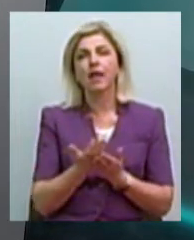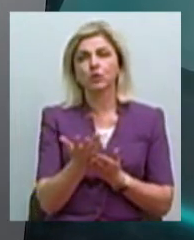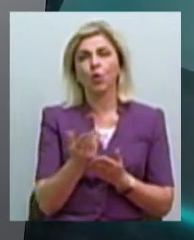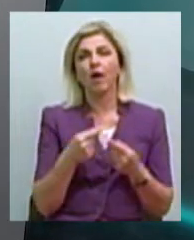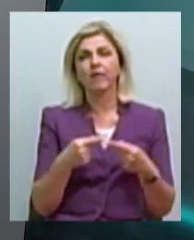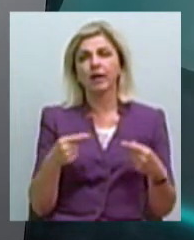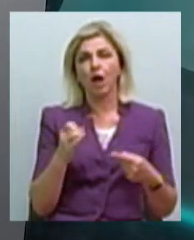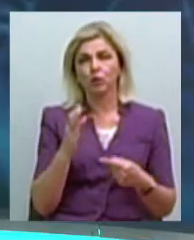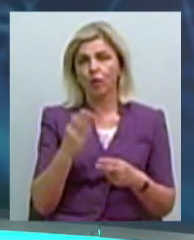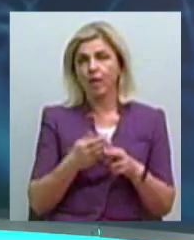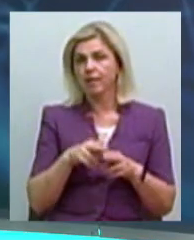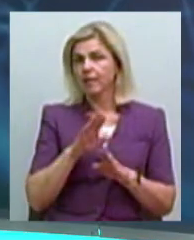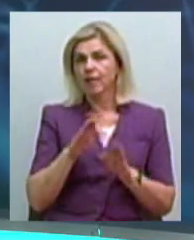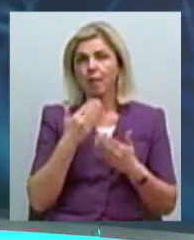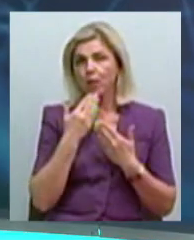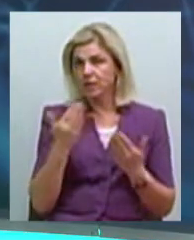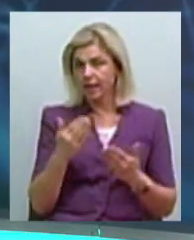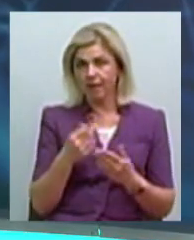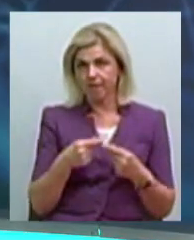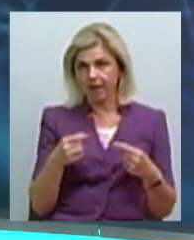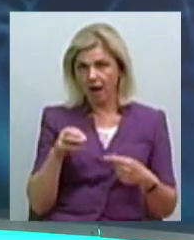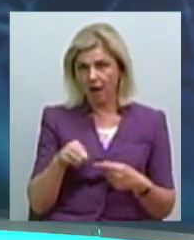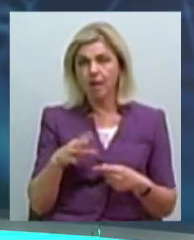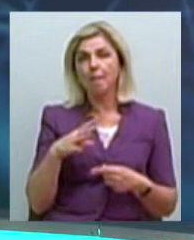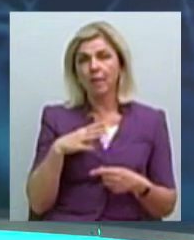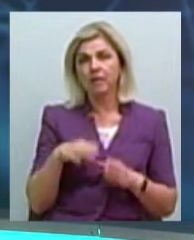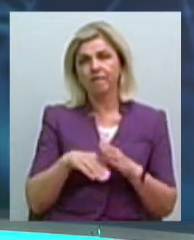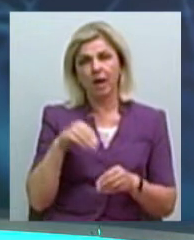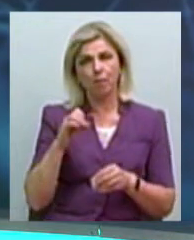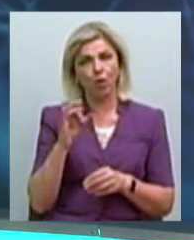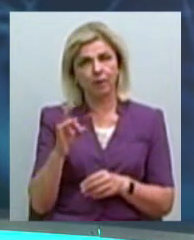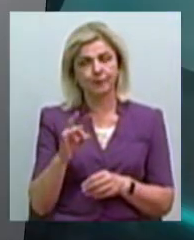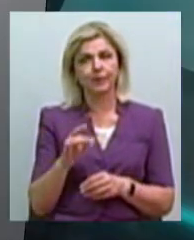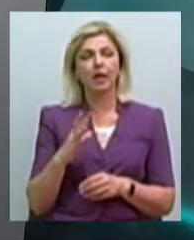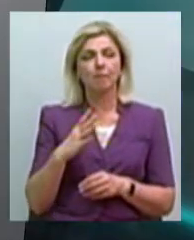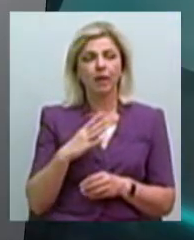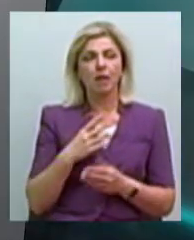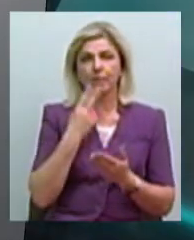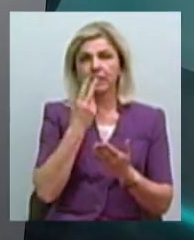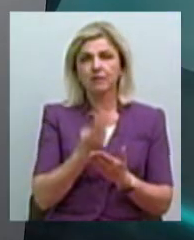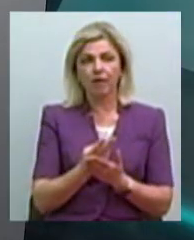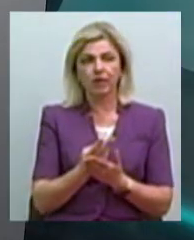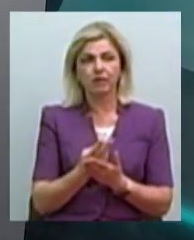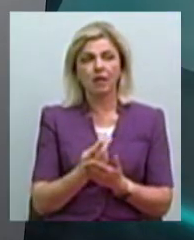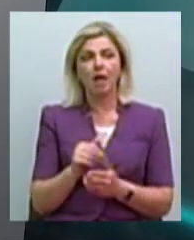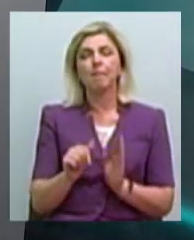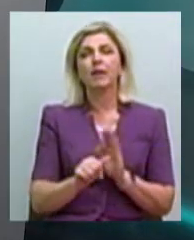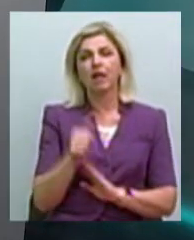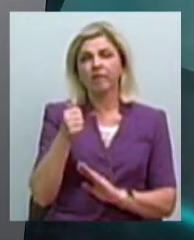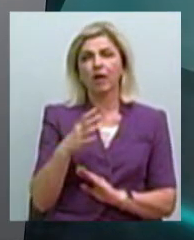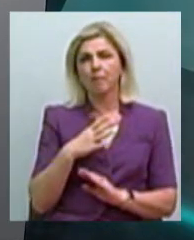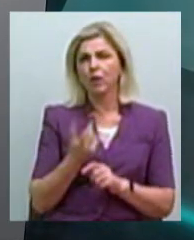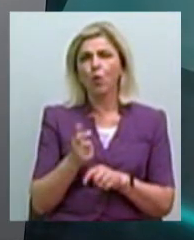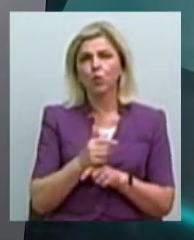несколько... цены остаточный вариант. Это уже был выбор. Было представлено, ну, предварительно там было очень